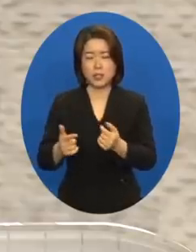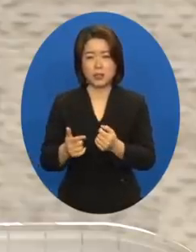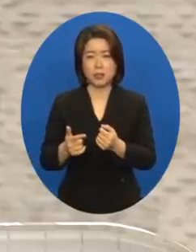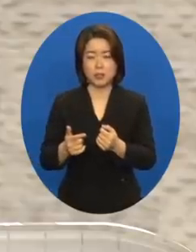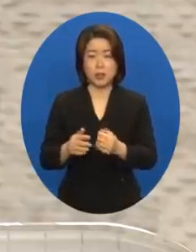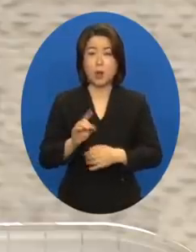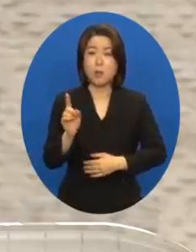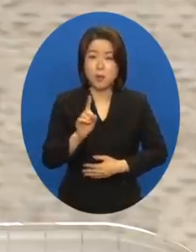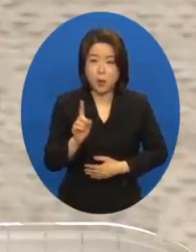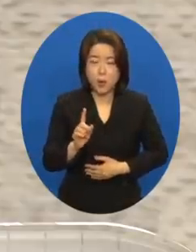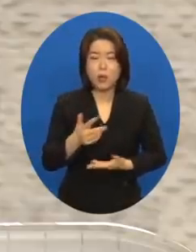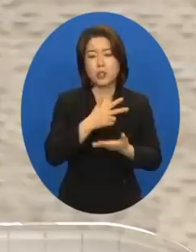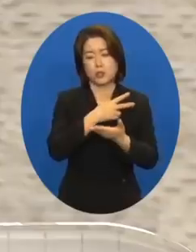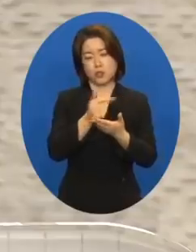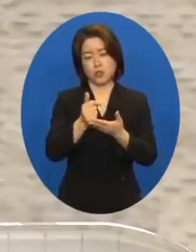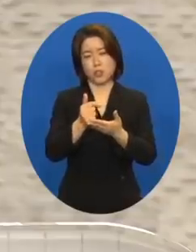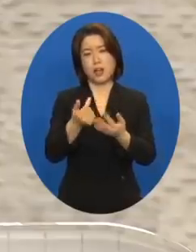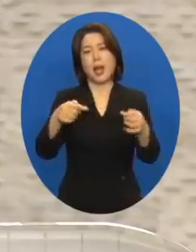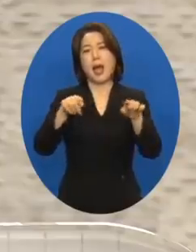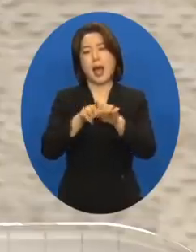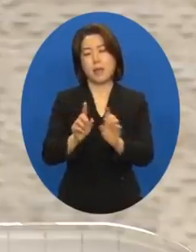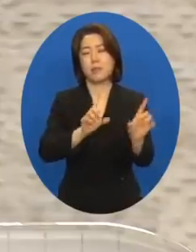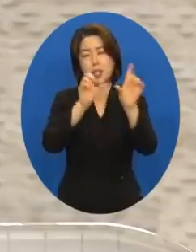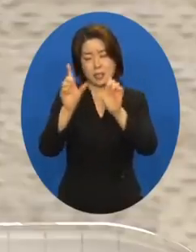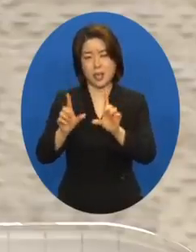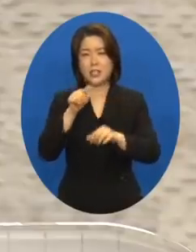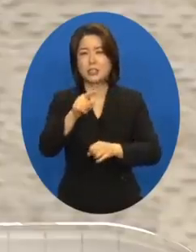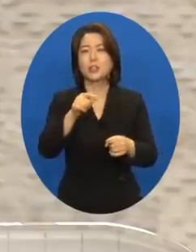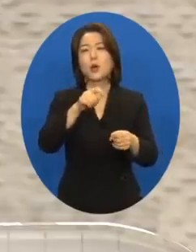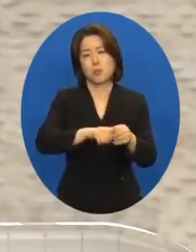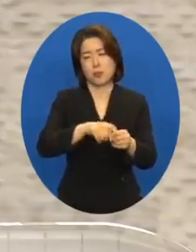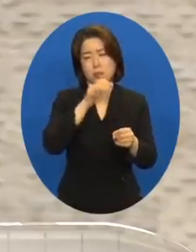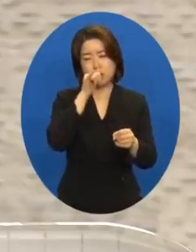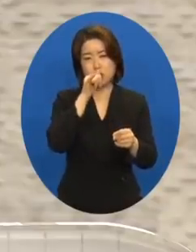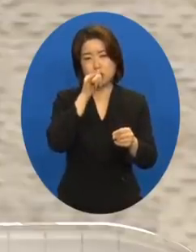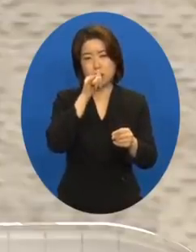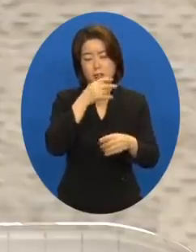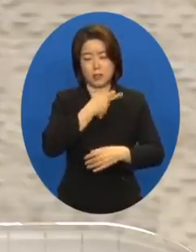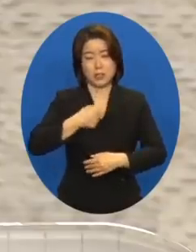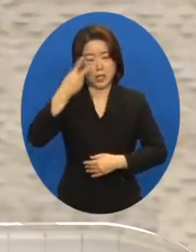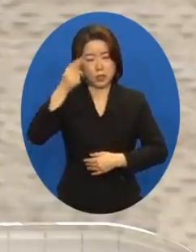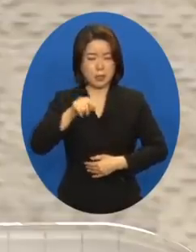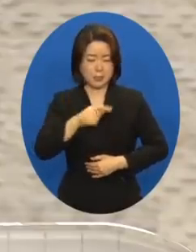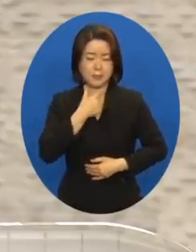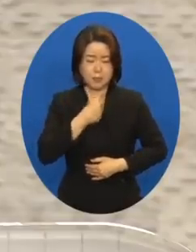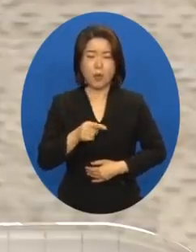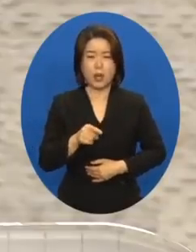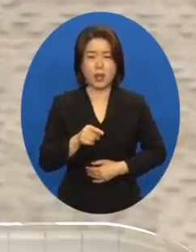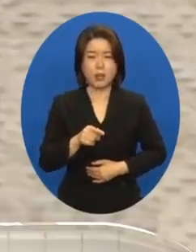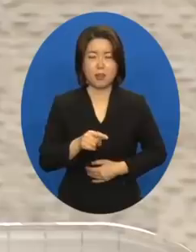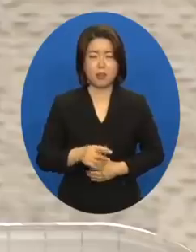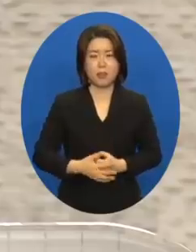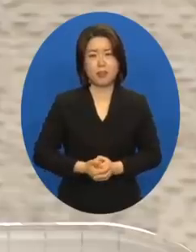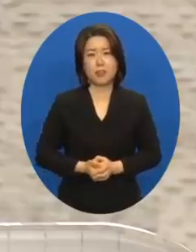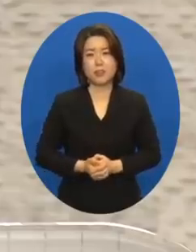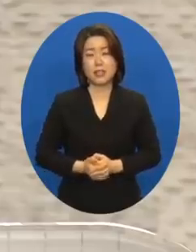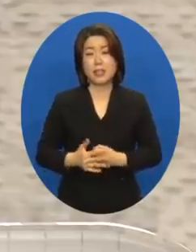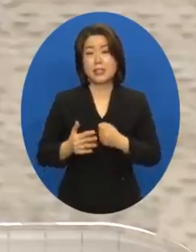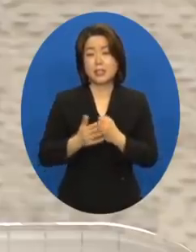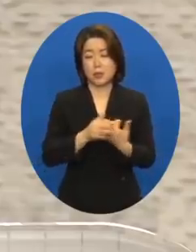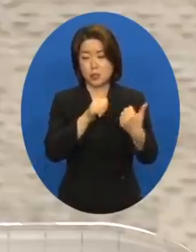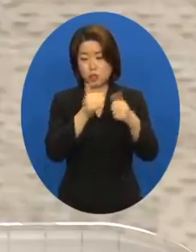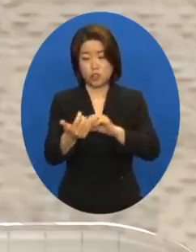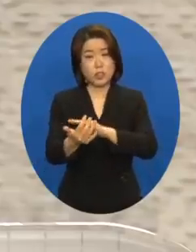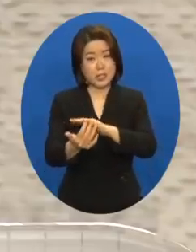것 그게 사도 바울의 갈망이 얻습니다 그래서 사도 바울은 죽기전